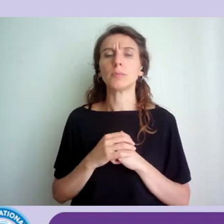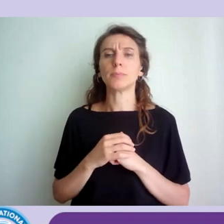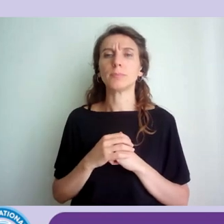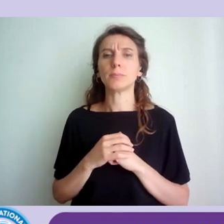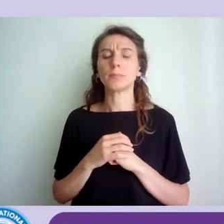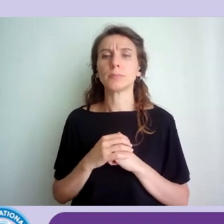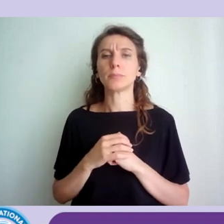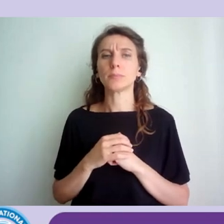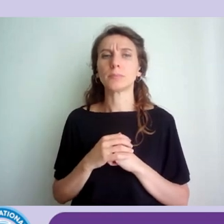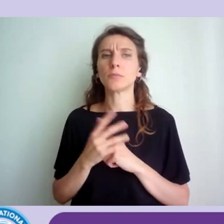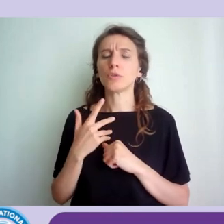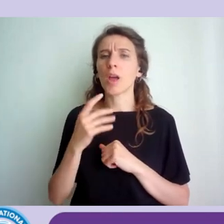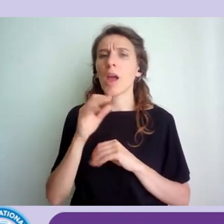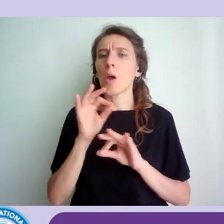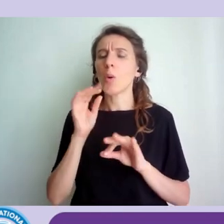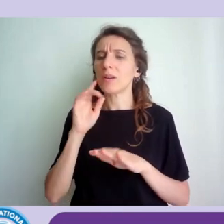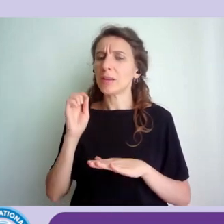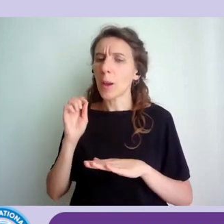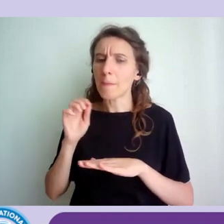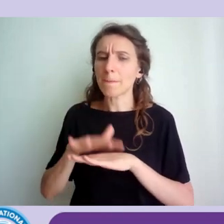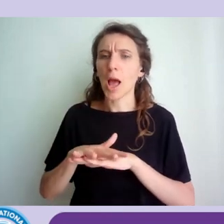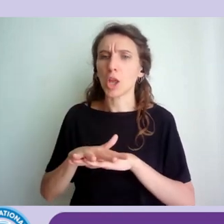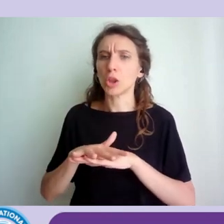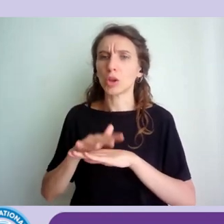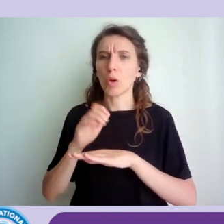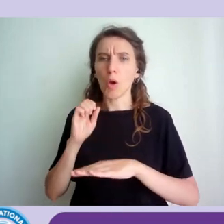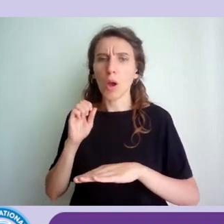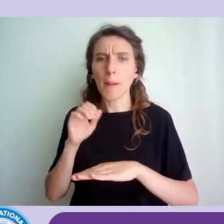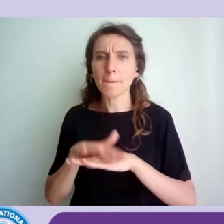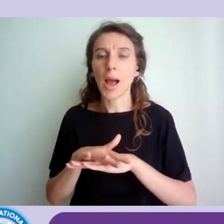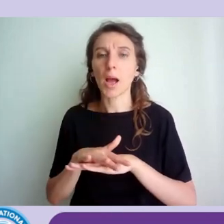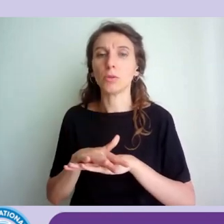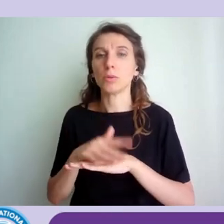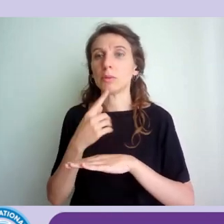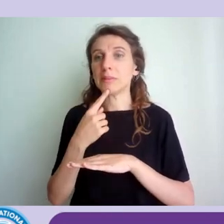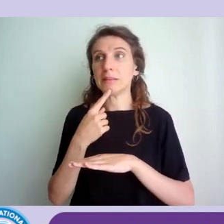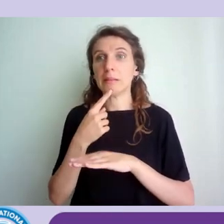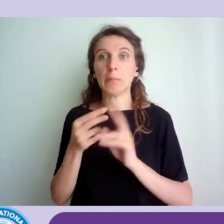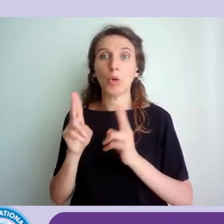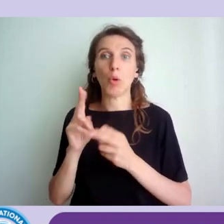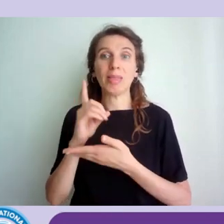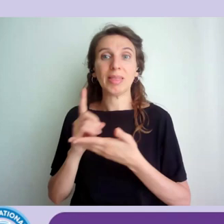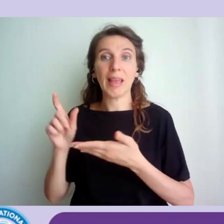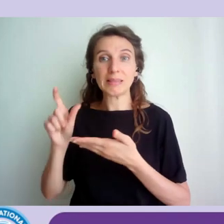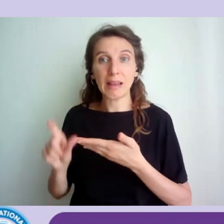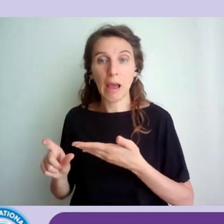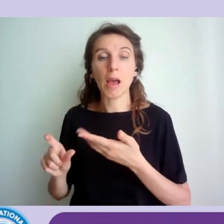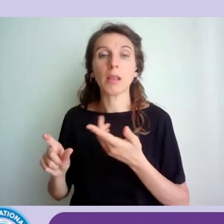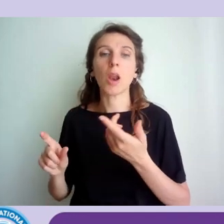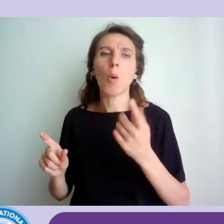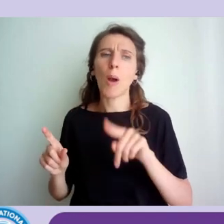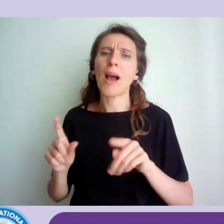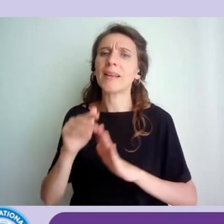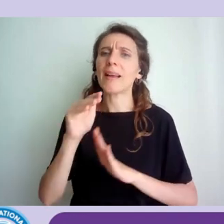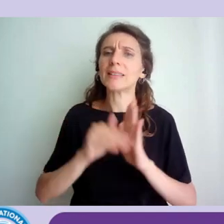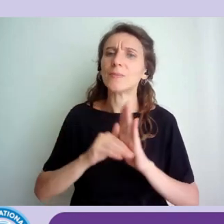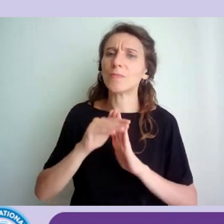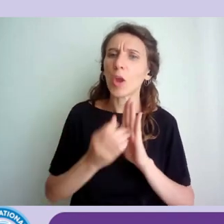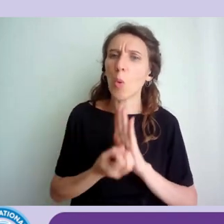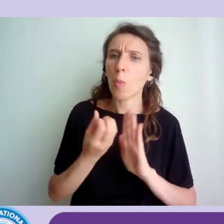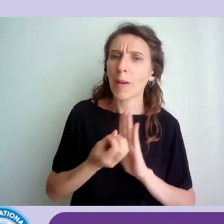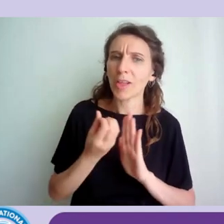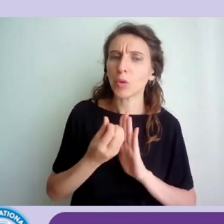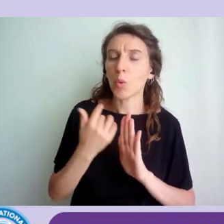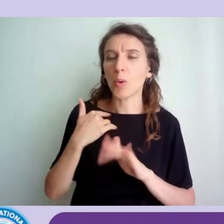l'impatto l'impatto almeno per i designer e vedo anche per gli sviluppatori come ci è capitato alcune